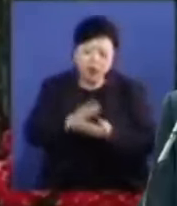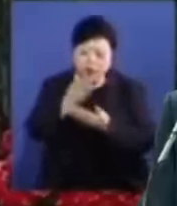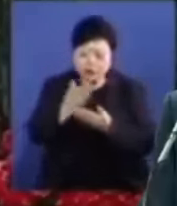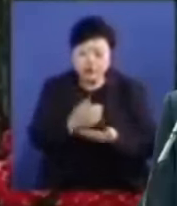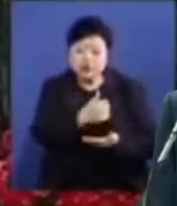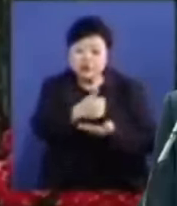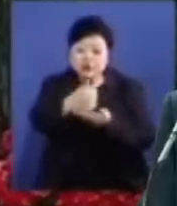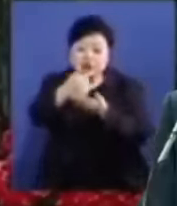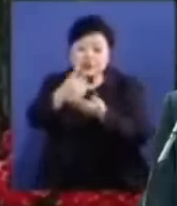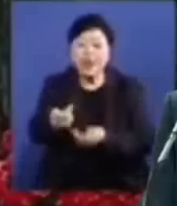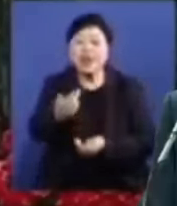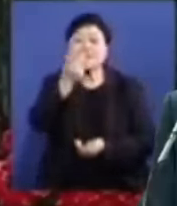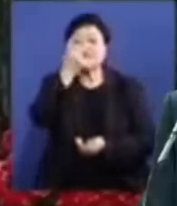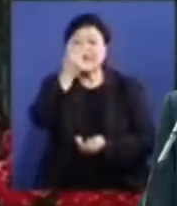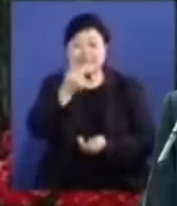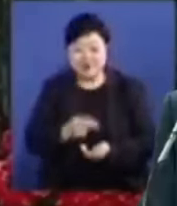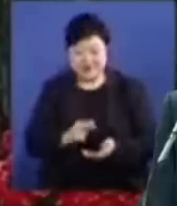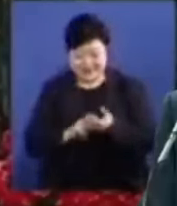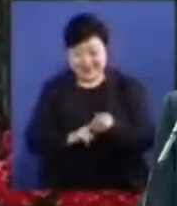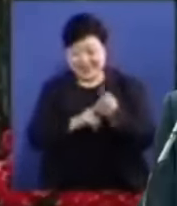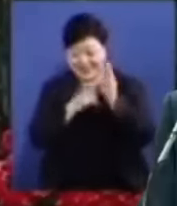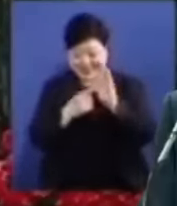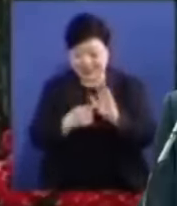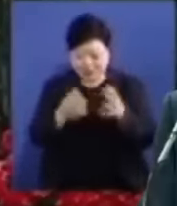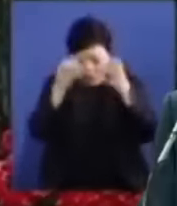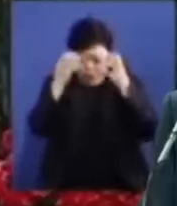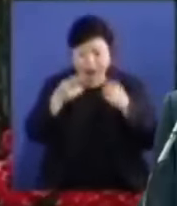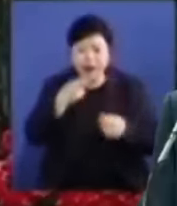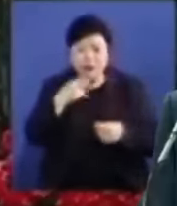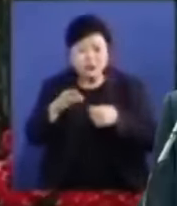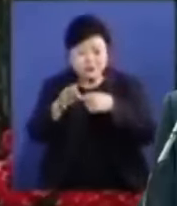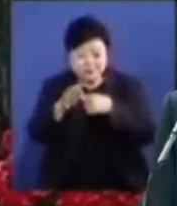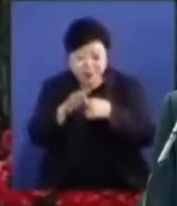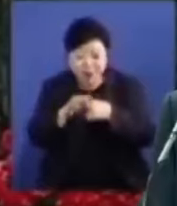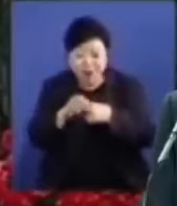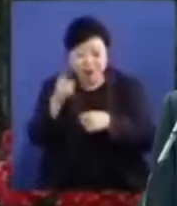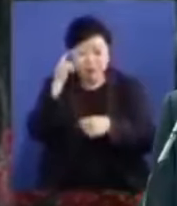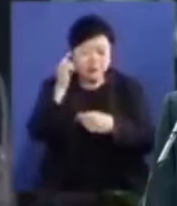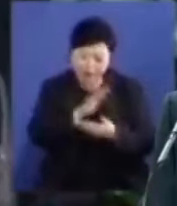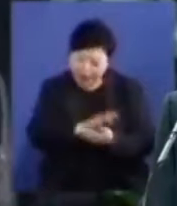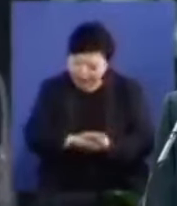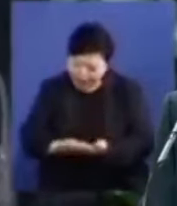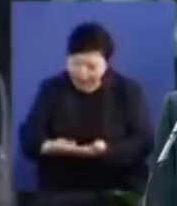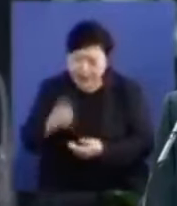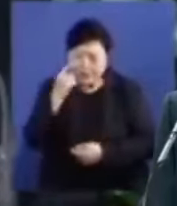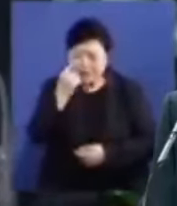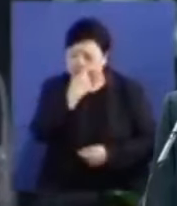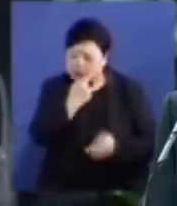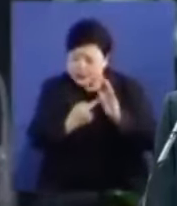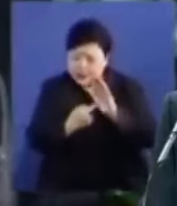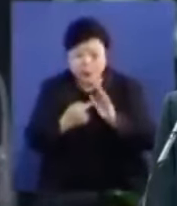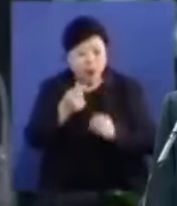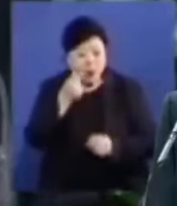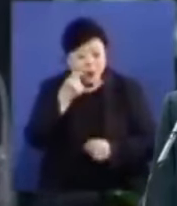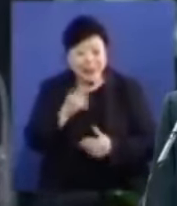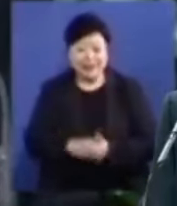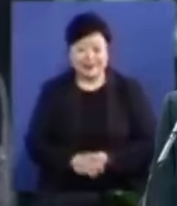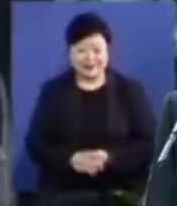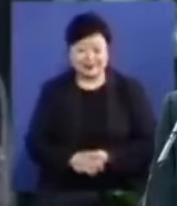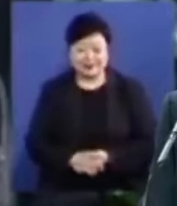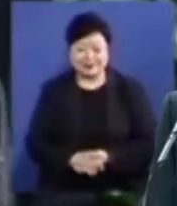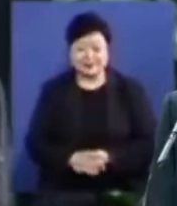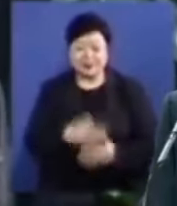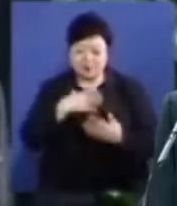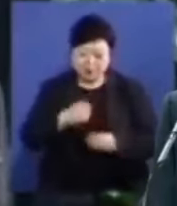주님의 생명의 역사가 나타나는 것입니다. 고난이 없으면 평안이 증명되지 않습니다. 그리고